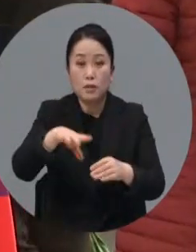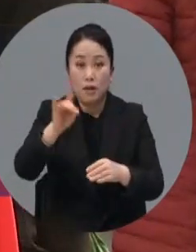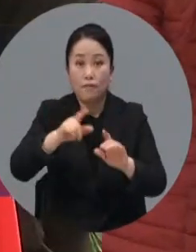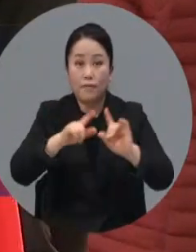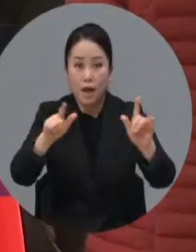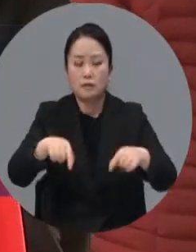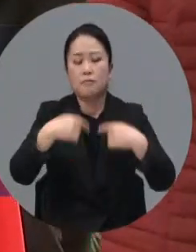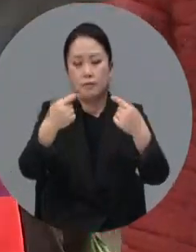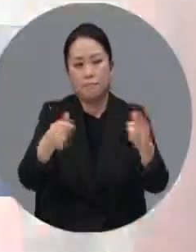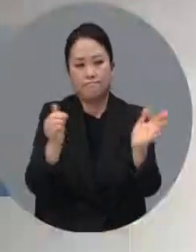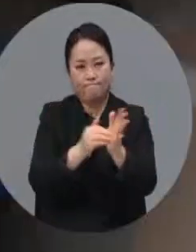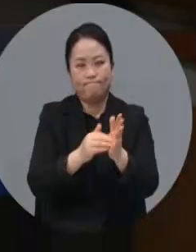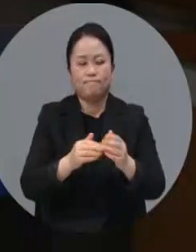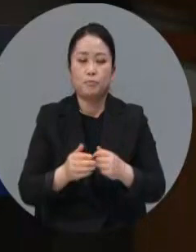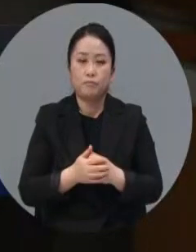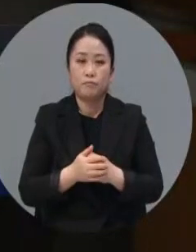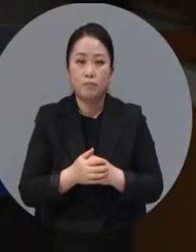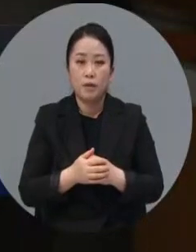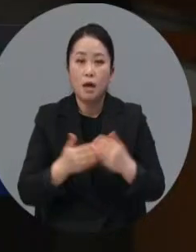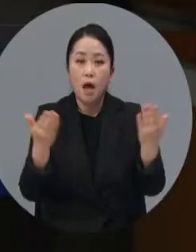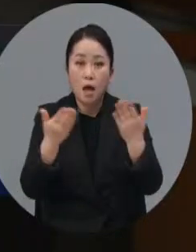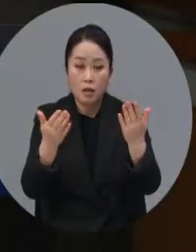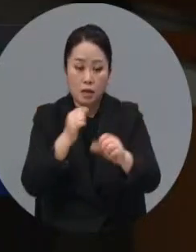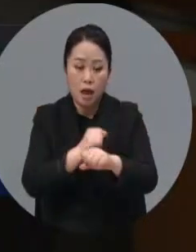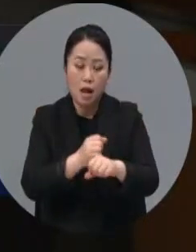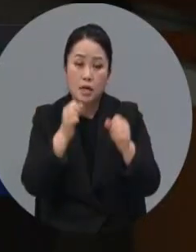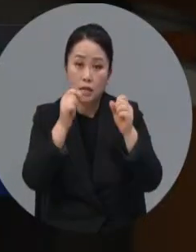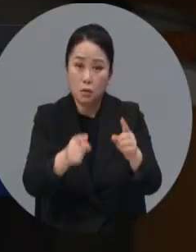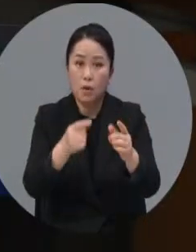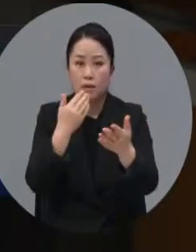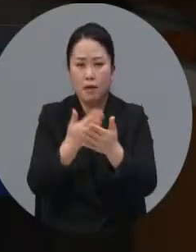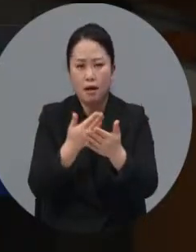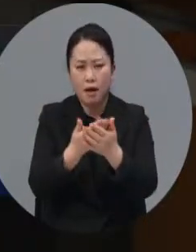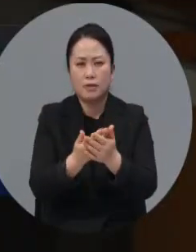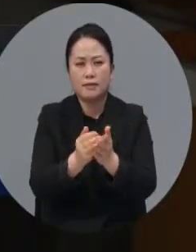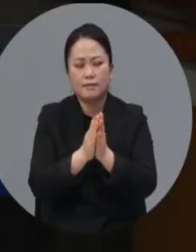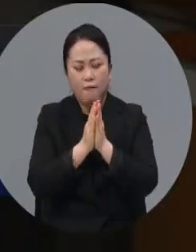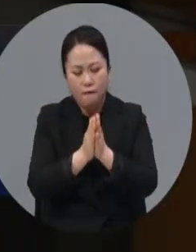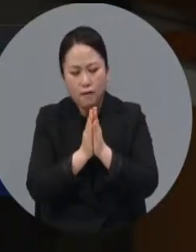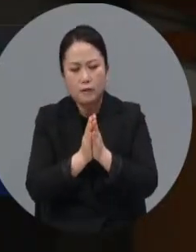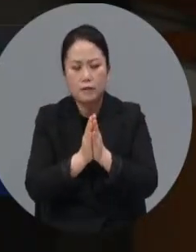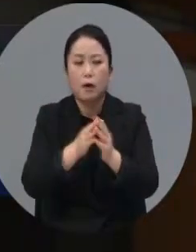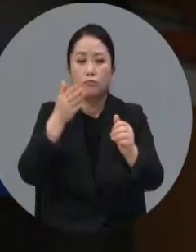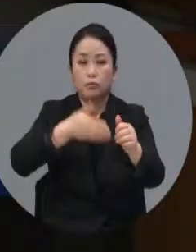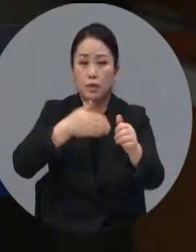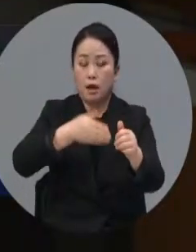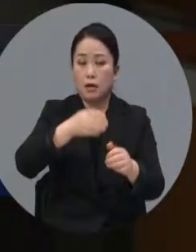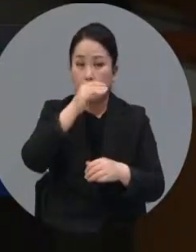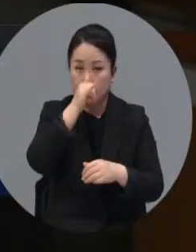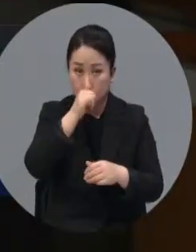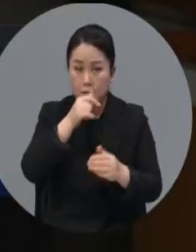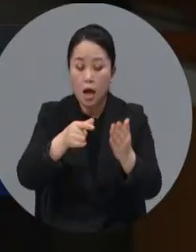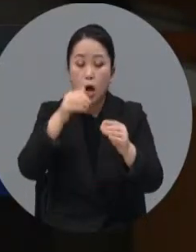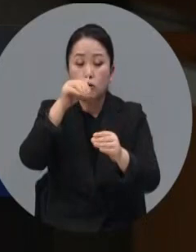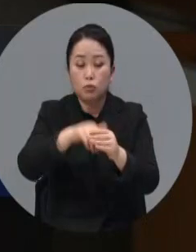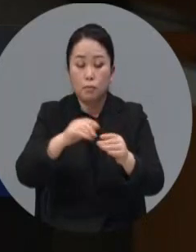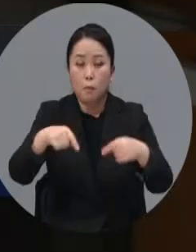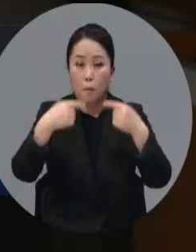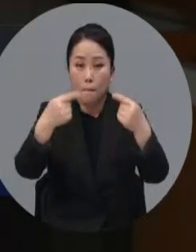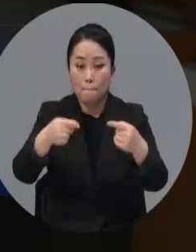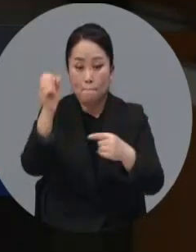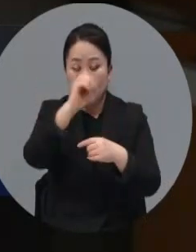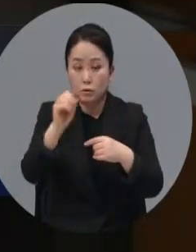저도 이렇게 참여하게 됐습니다. 일할 기회를 달라는 절절한 호소를 드리고 있습니다. 투표율 높이기